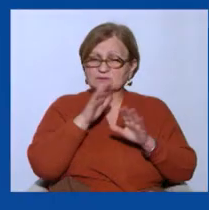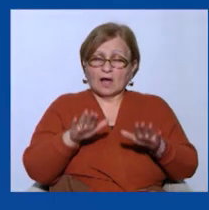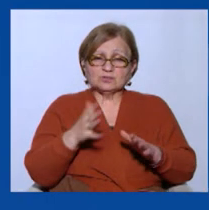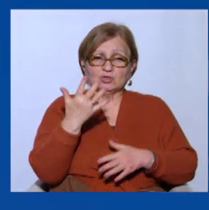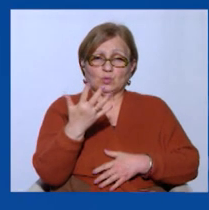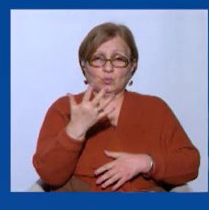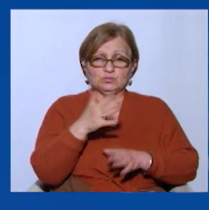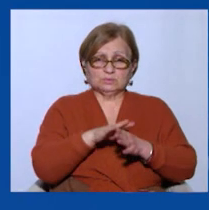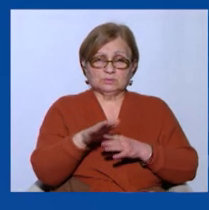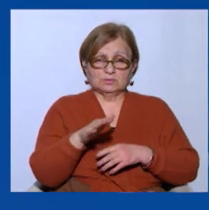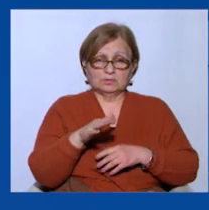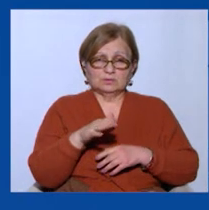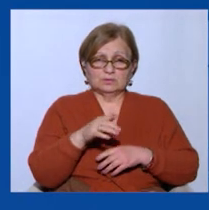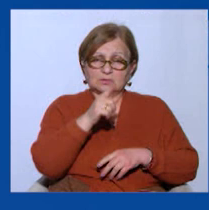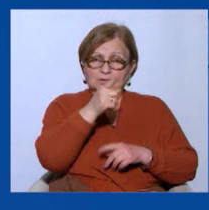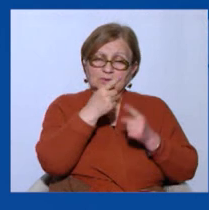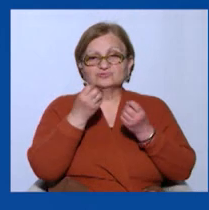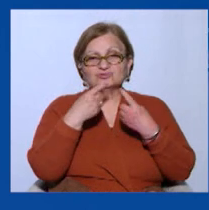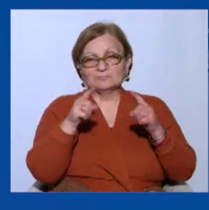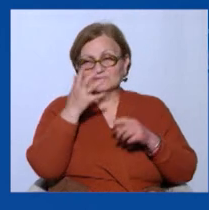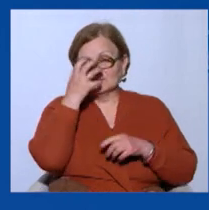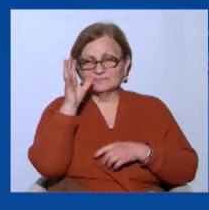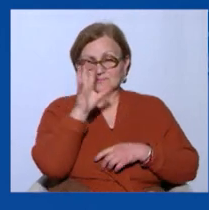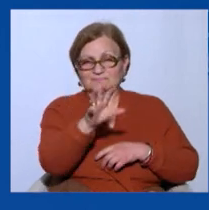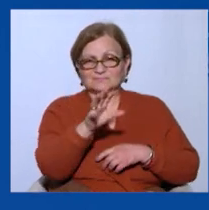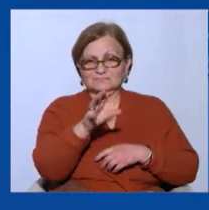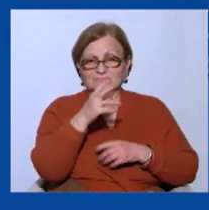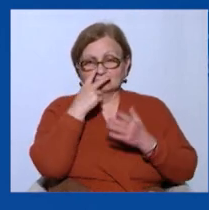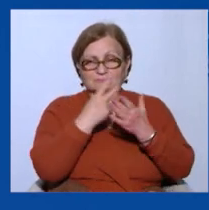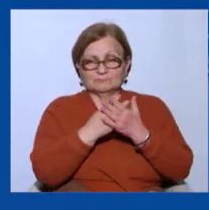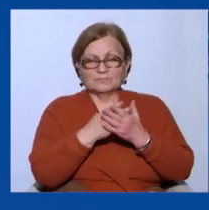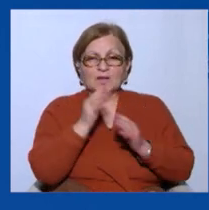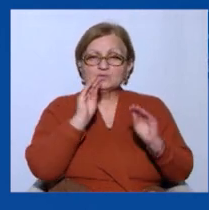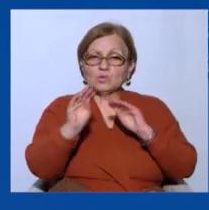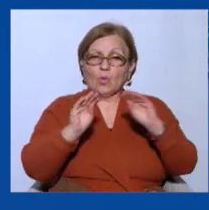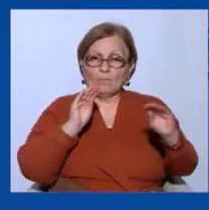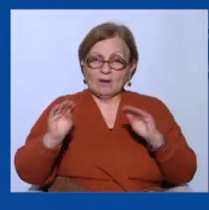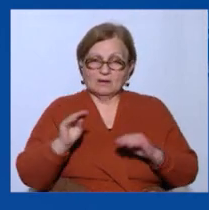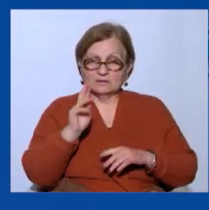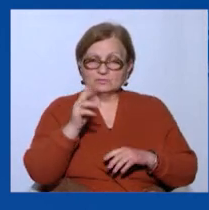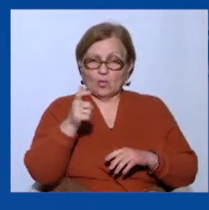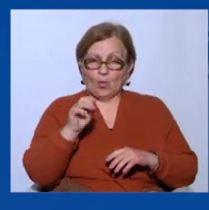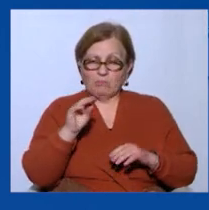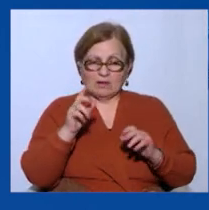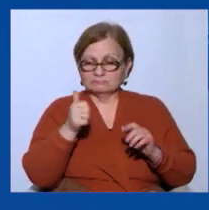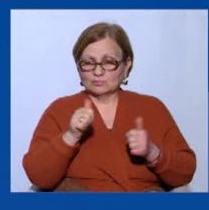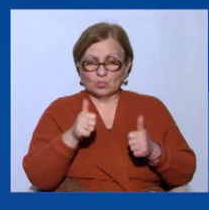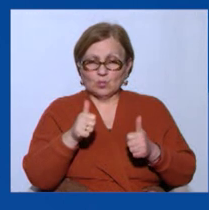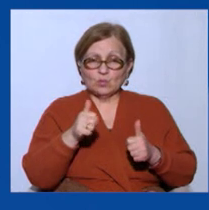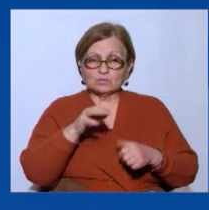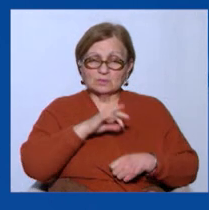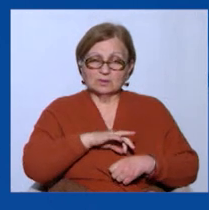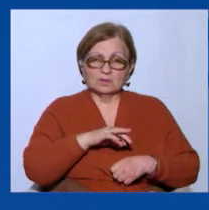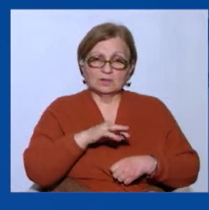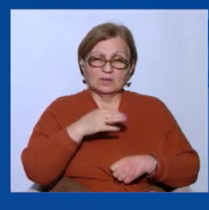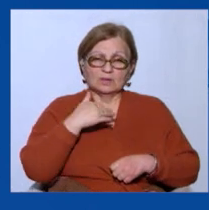შემთხვევაში? აი თუ შეიძლება შემდეგ სლაიდზე გადადით. ეგრეთ წოდებული წყობა. წყობა იმ შემთხვევაში გამოიყენება, თუ ჩვენ